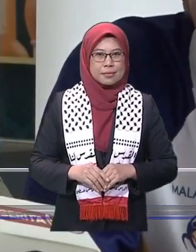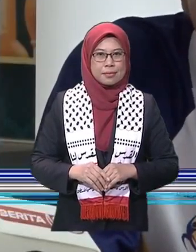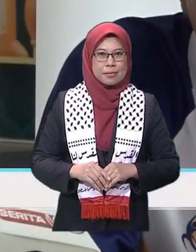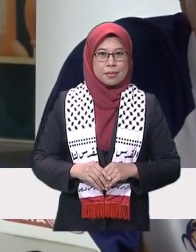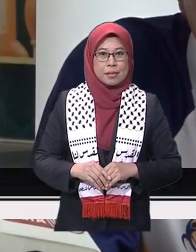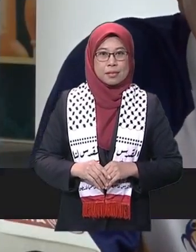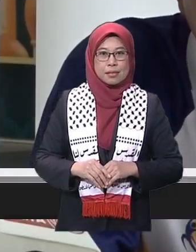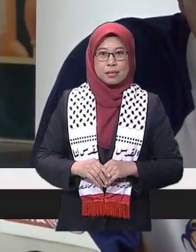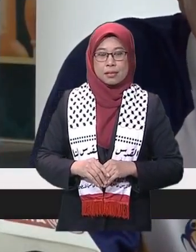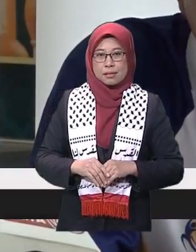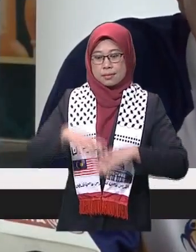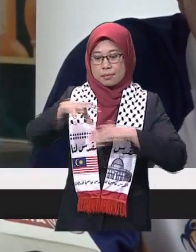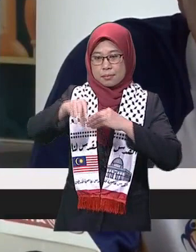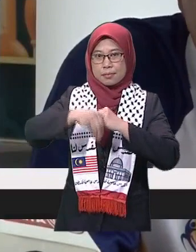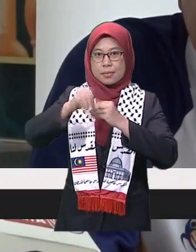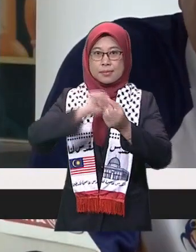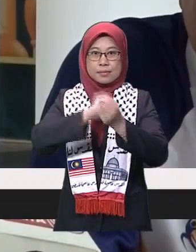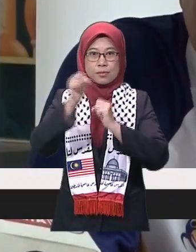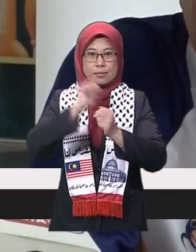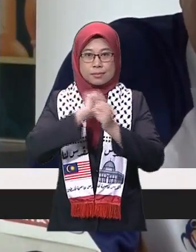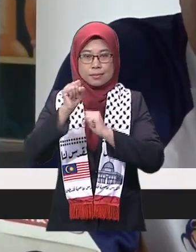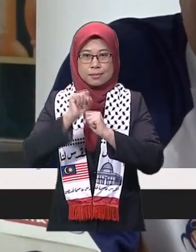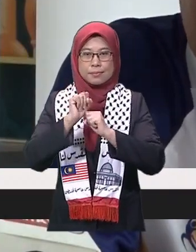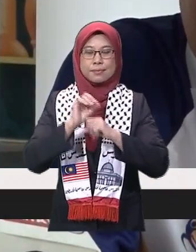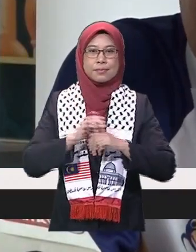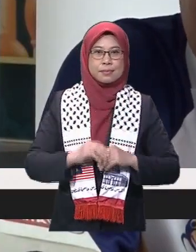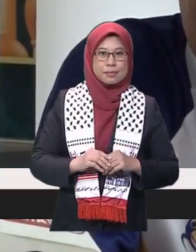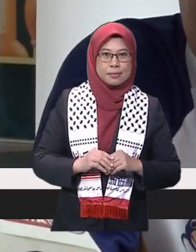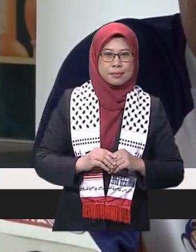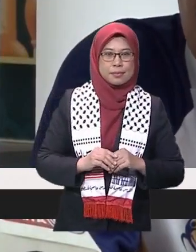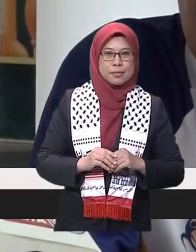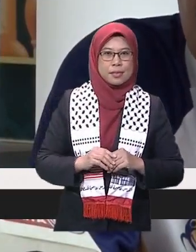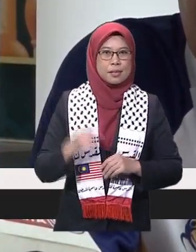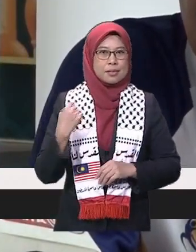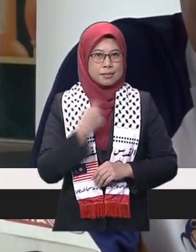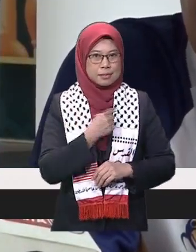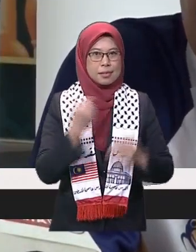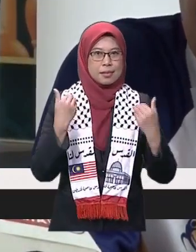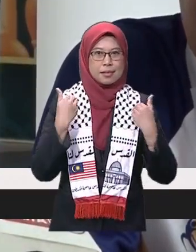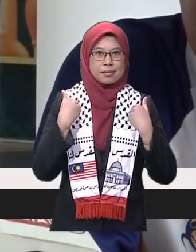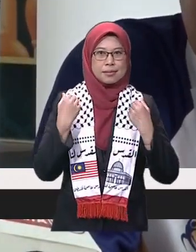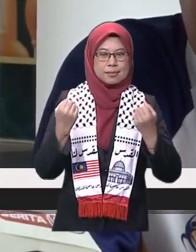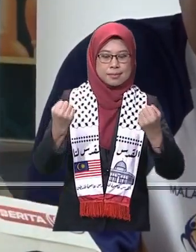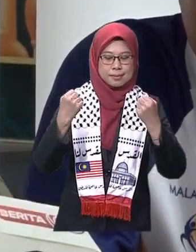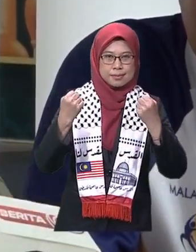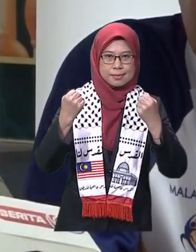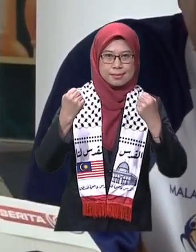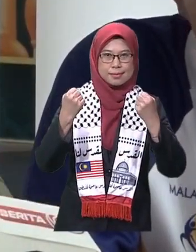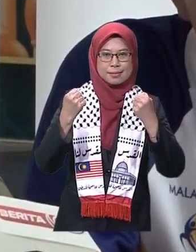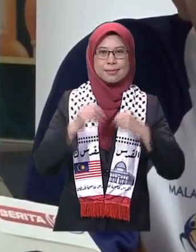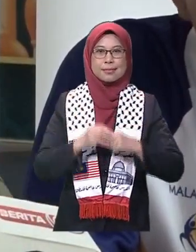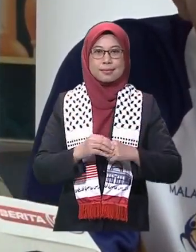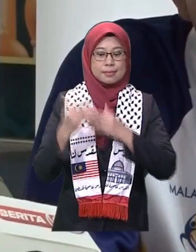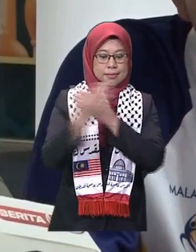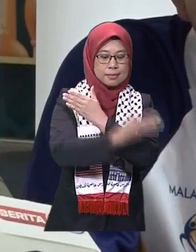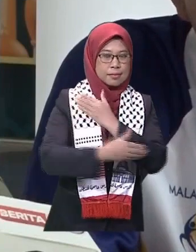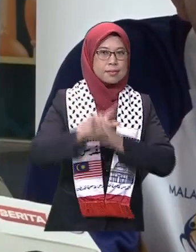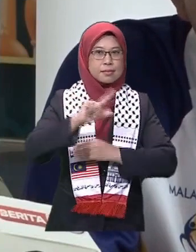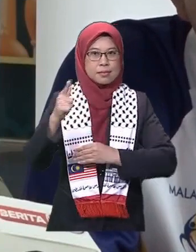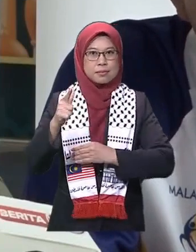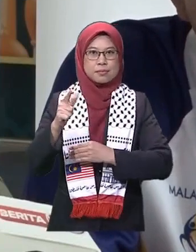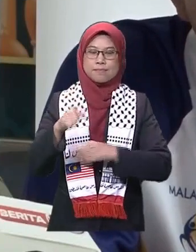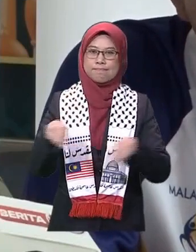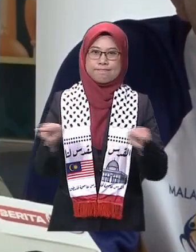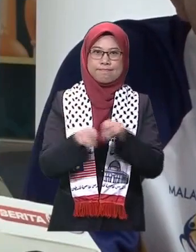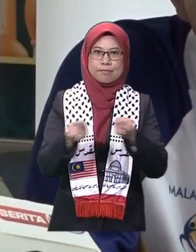Jadi dengan kemasukan beberapa sukan yang kita memang ada kekuatan di situ, negara lain pun kuat, kita